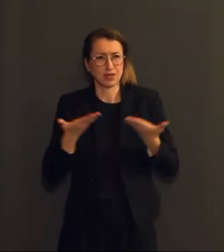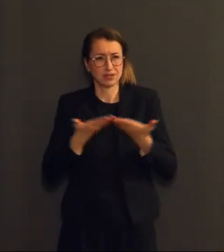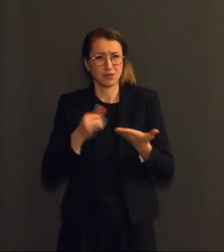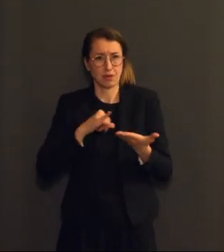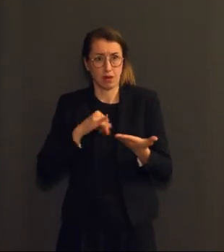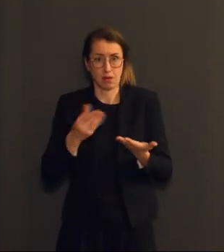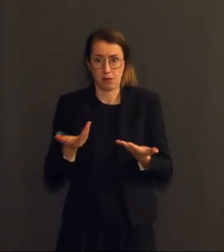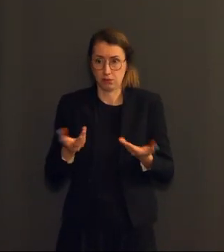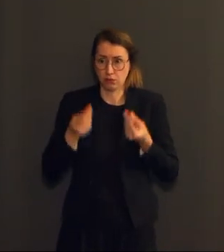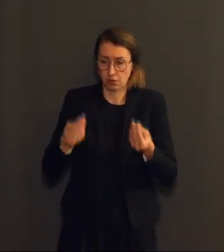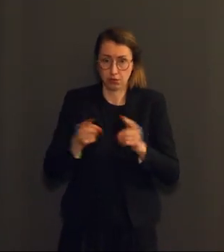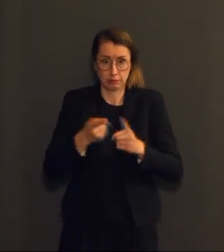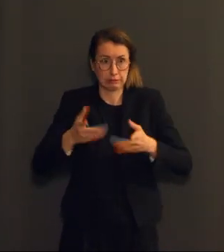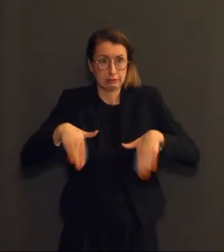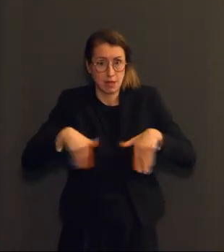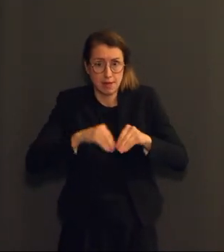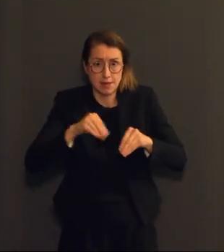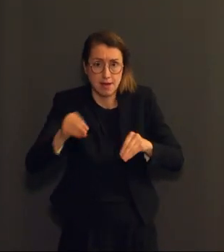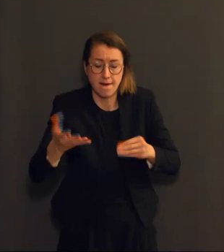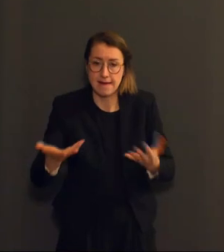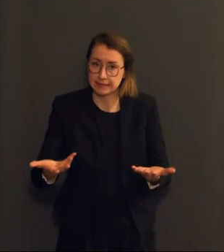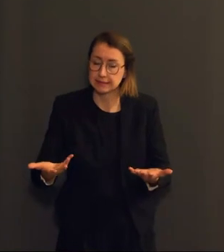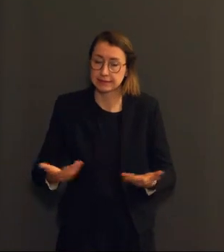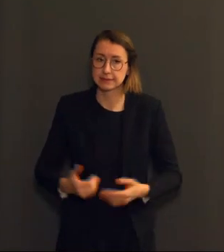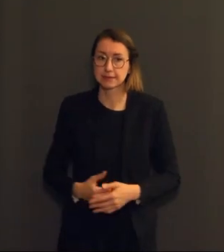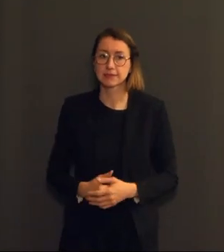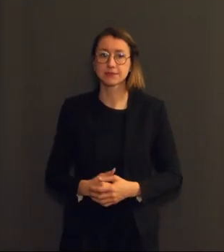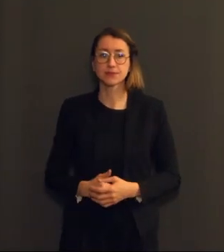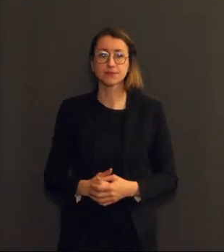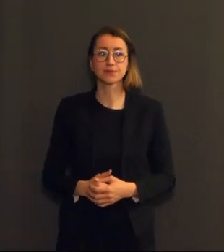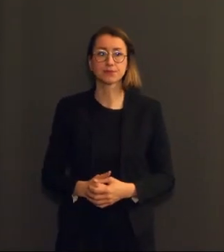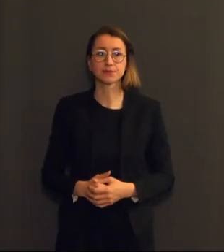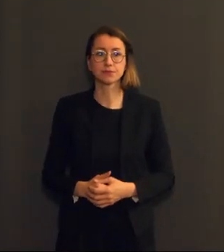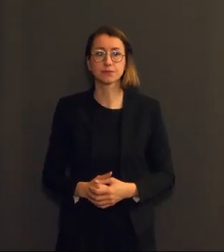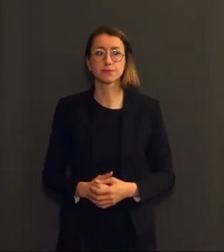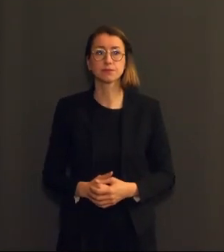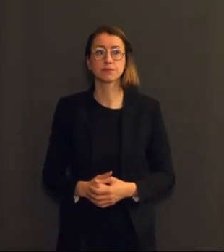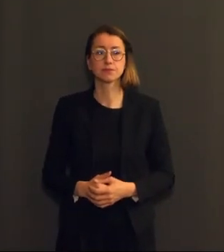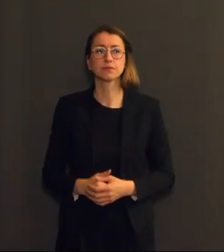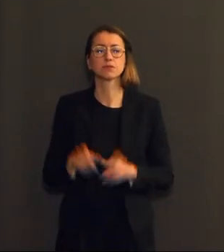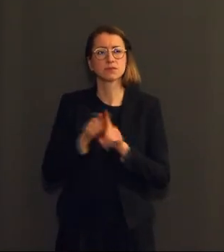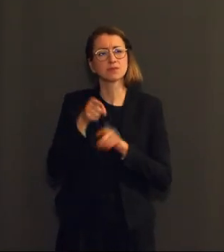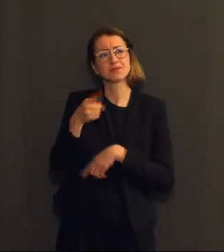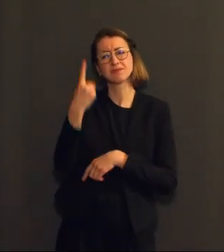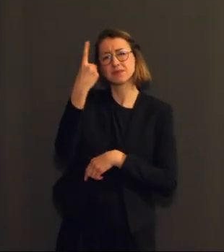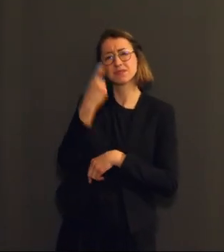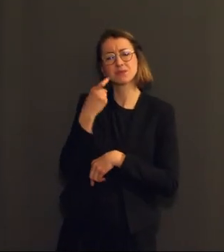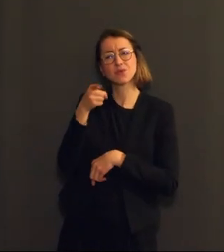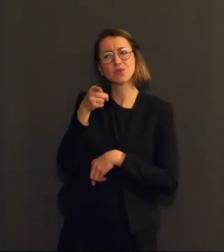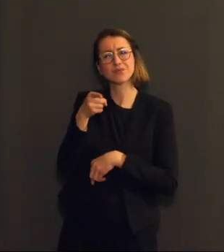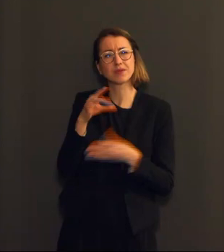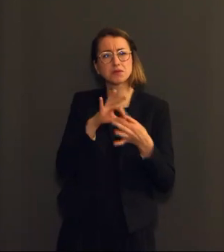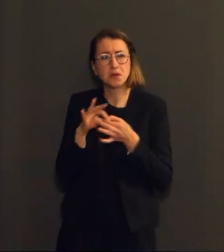niveau-là. Au niveau de la possibilité de garder un certain nombre de